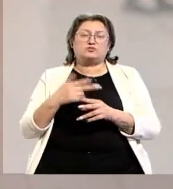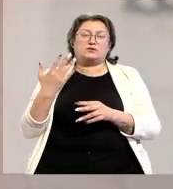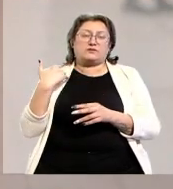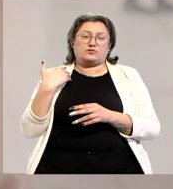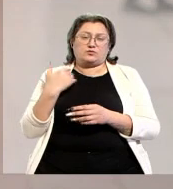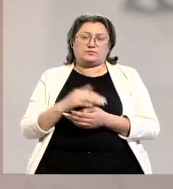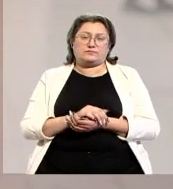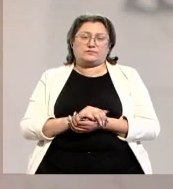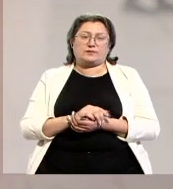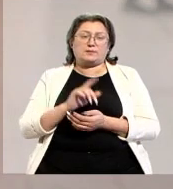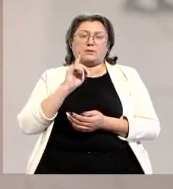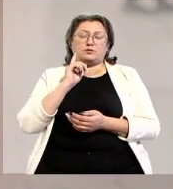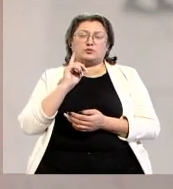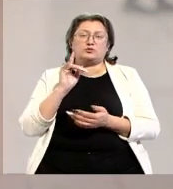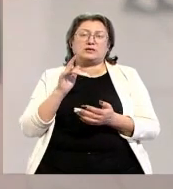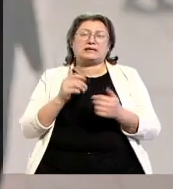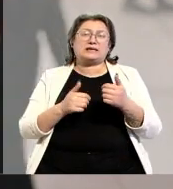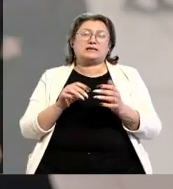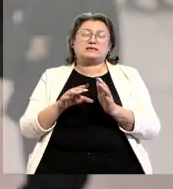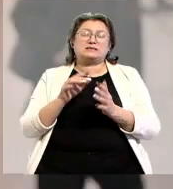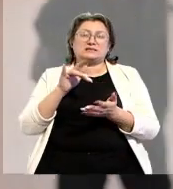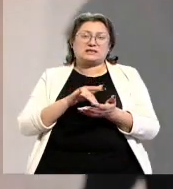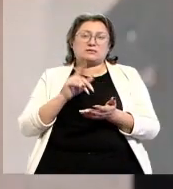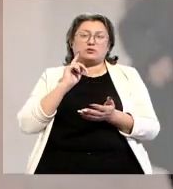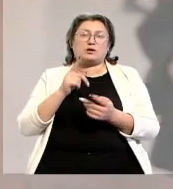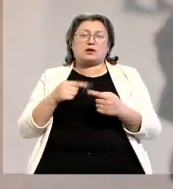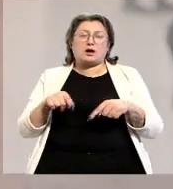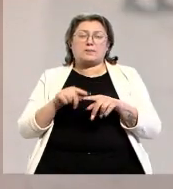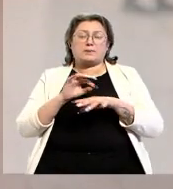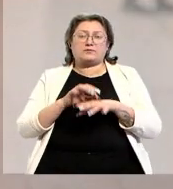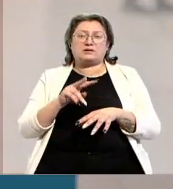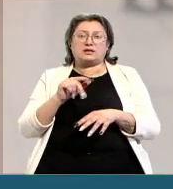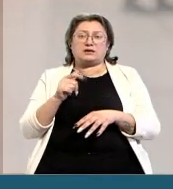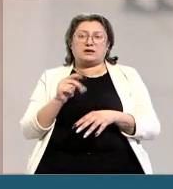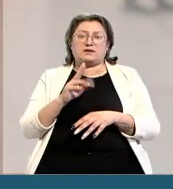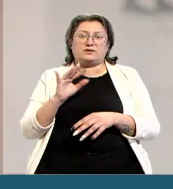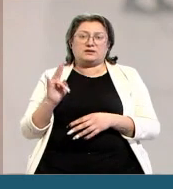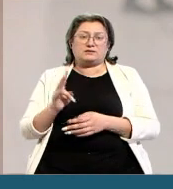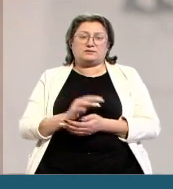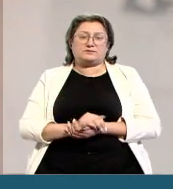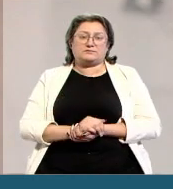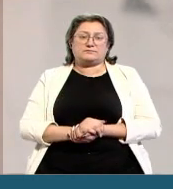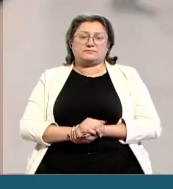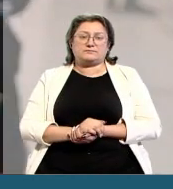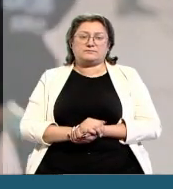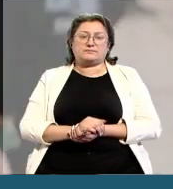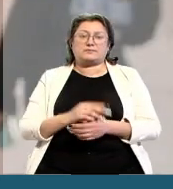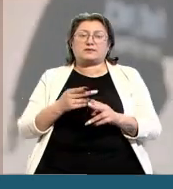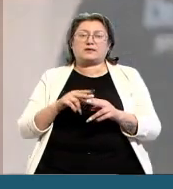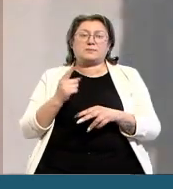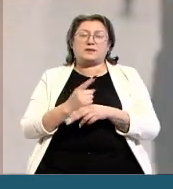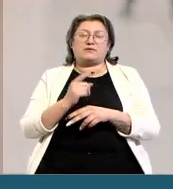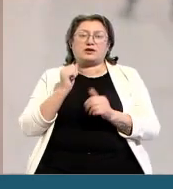бері келіп жатыр. Және де осы жастар ресурстық орталығының тапсырысы бойынша жастар рухы, жастар